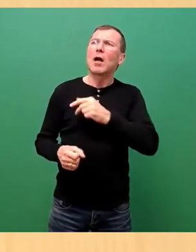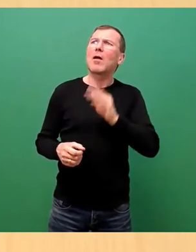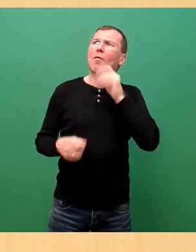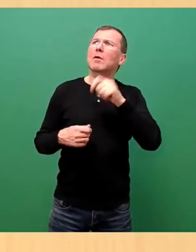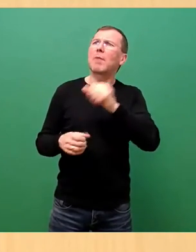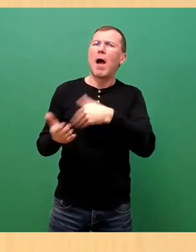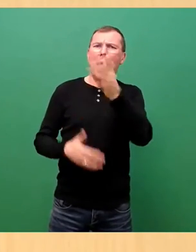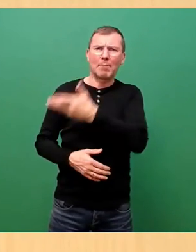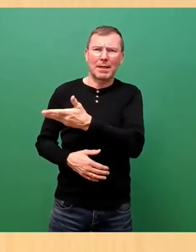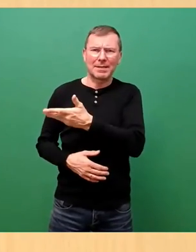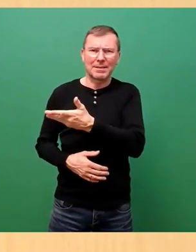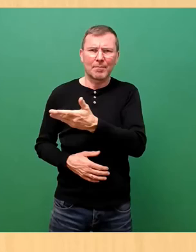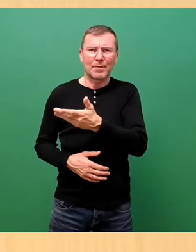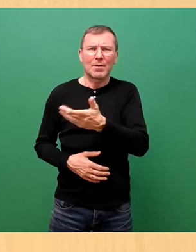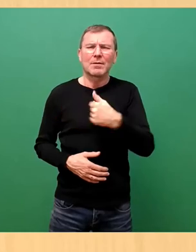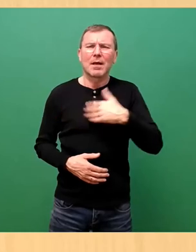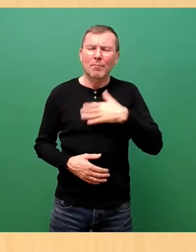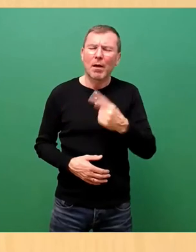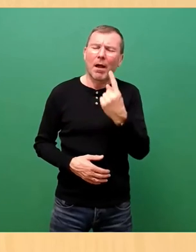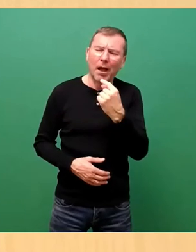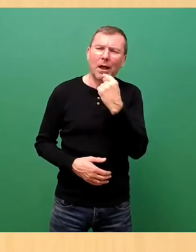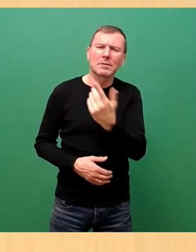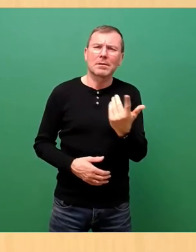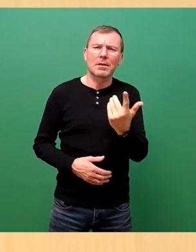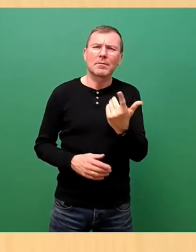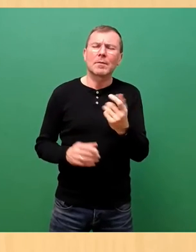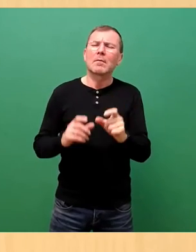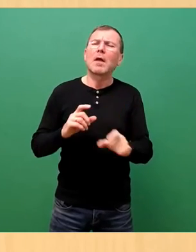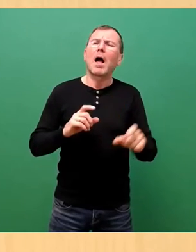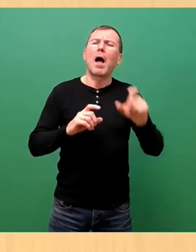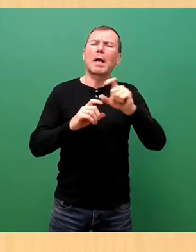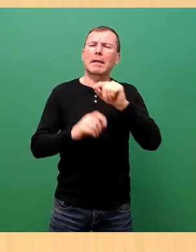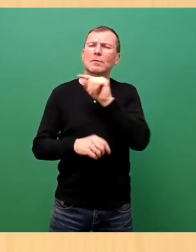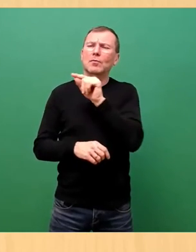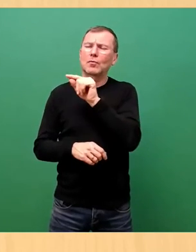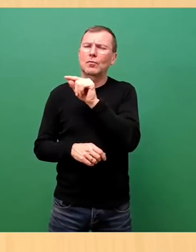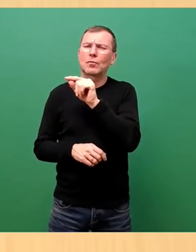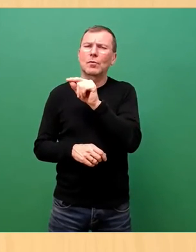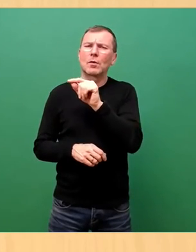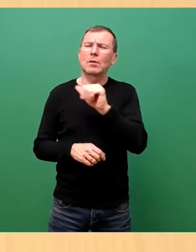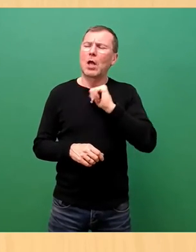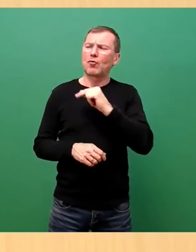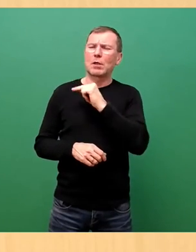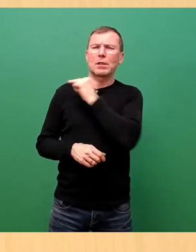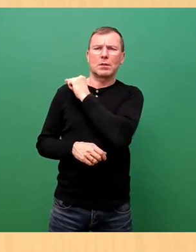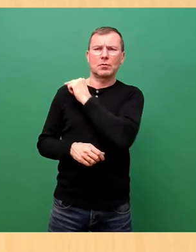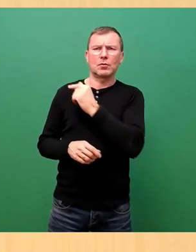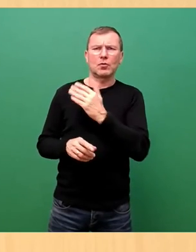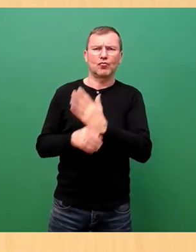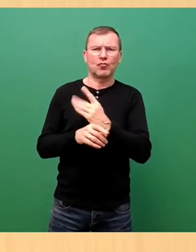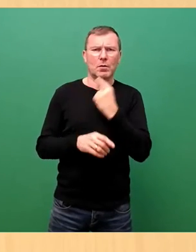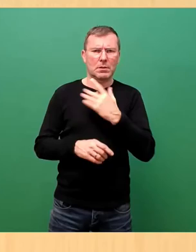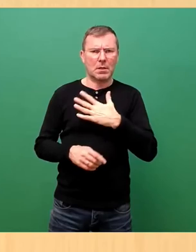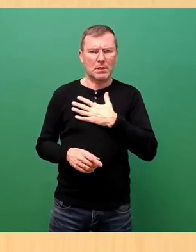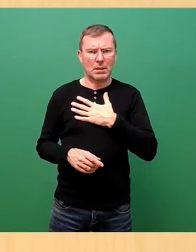Und dann möchte ich mal klar sagen, auch in Ergänzung zu dem, was mein Kollege Schulte-Wissermann auch schon da klargestellt